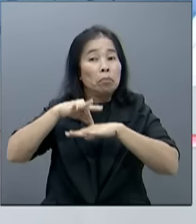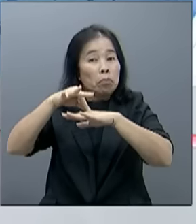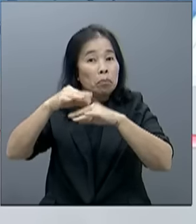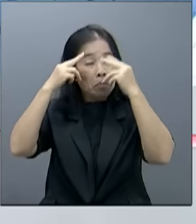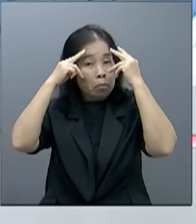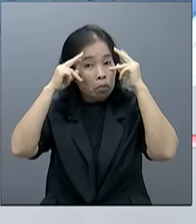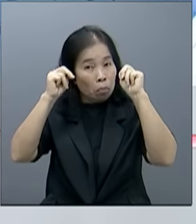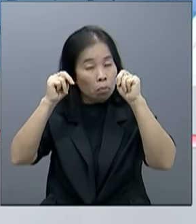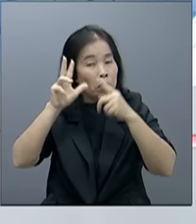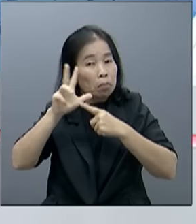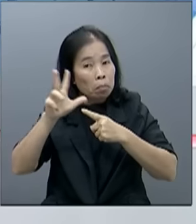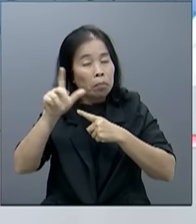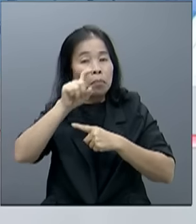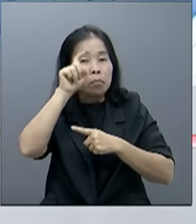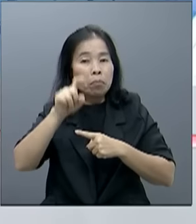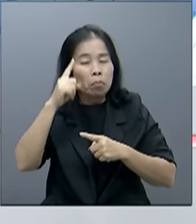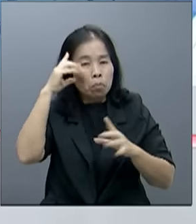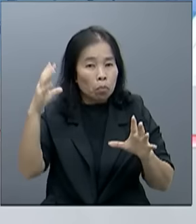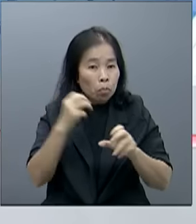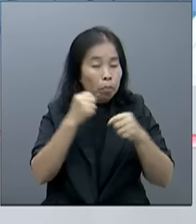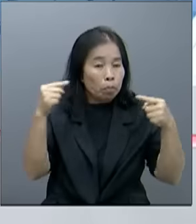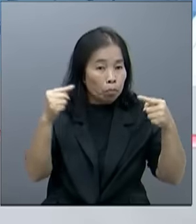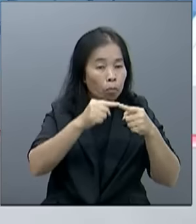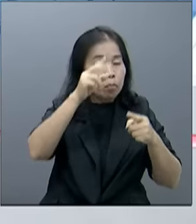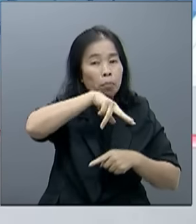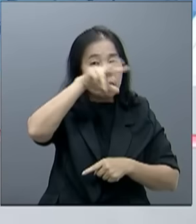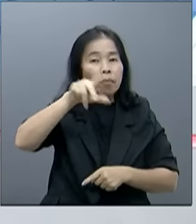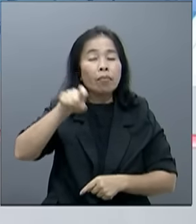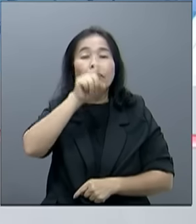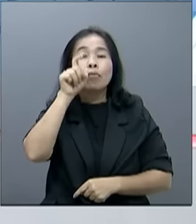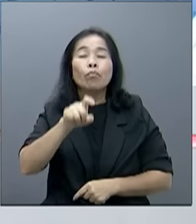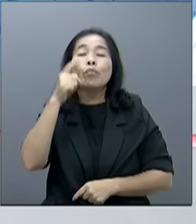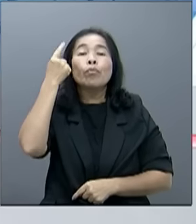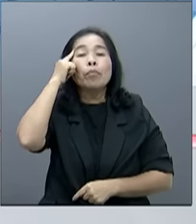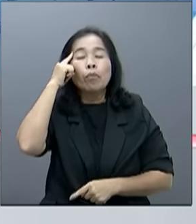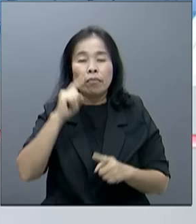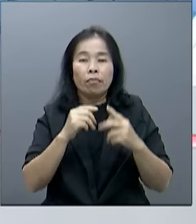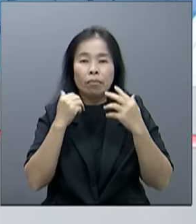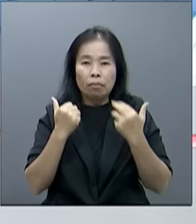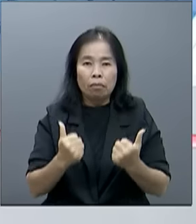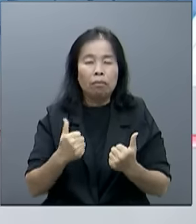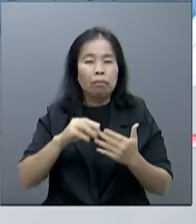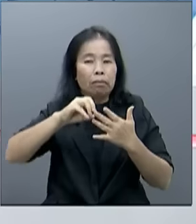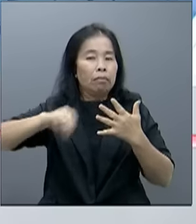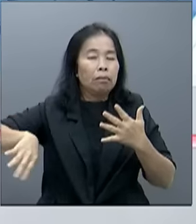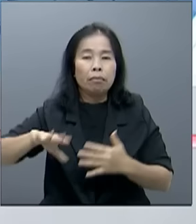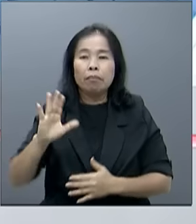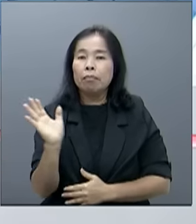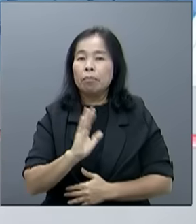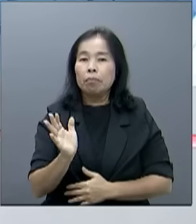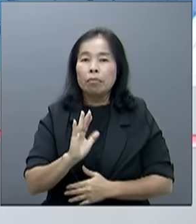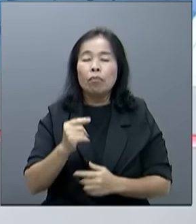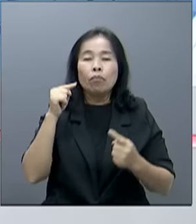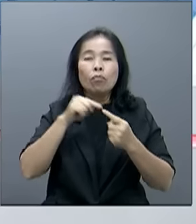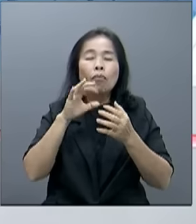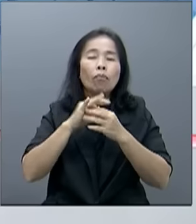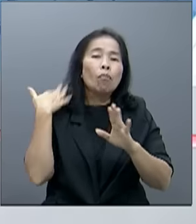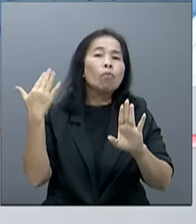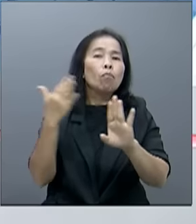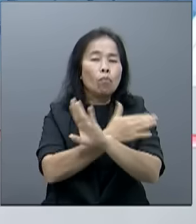31จะสรุปตรงกับเพื่อไทยไหมแต่ยังไงก็แล้วแต่ค่ะยังตัดไม่ทิ้งประเด็นนี้ประเด็นที่เคยพูดเอา